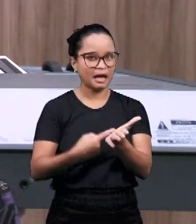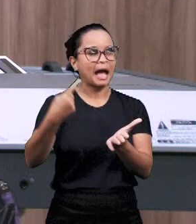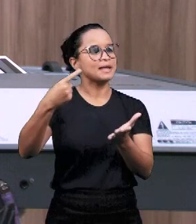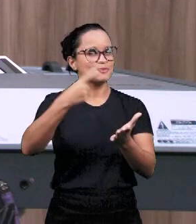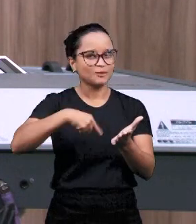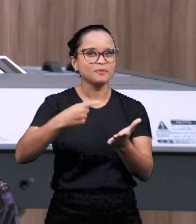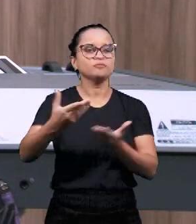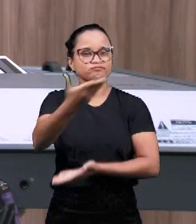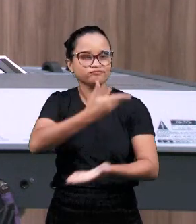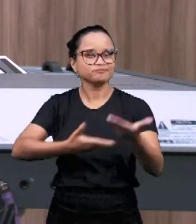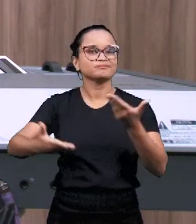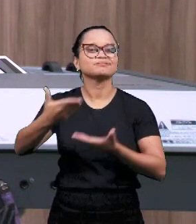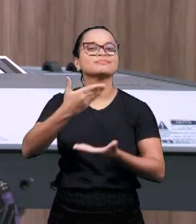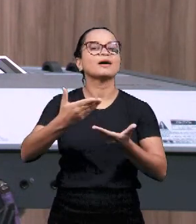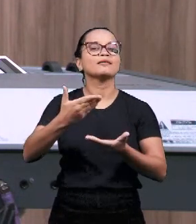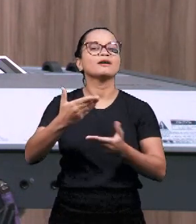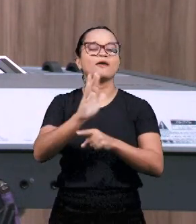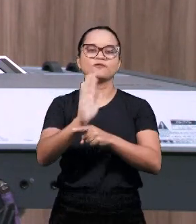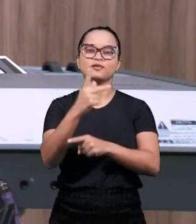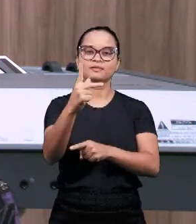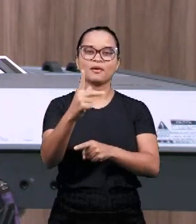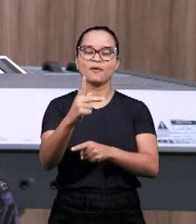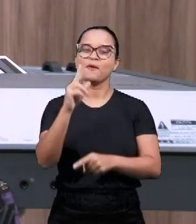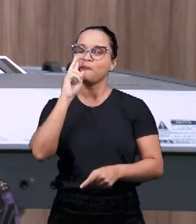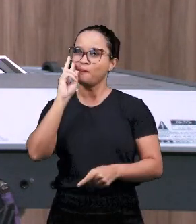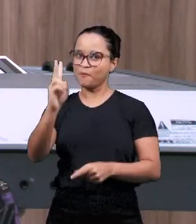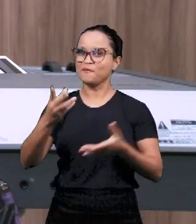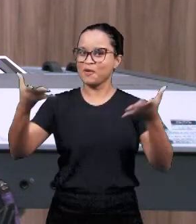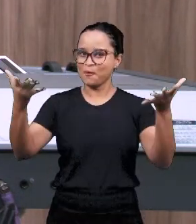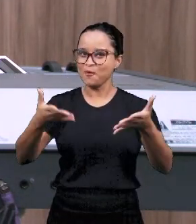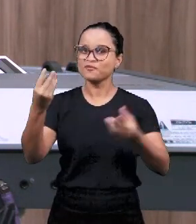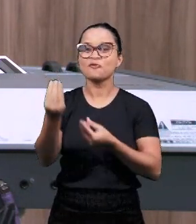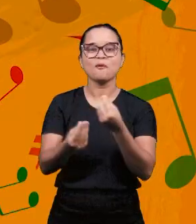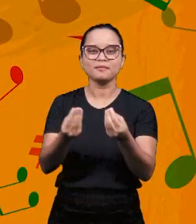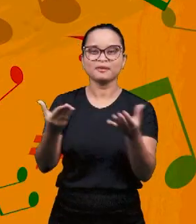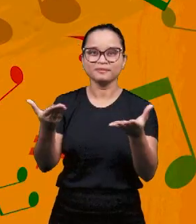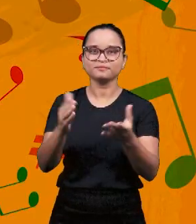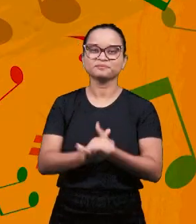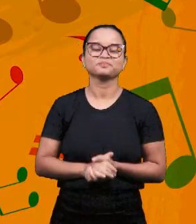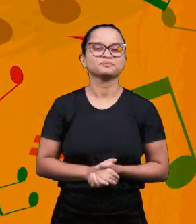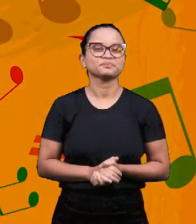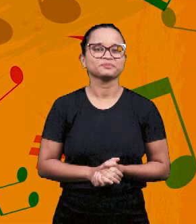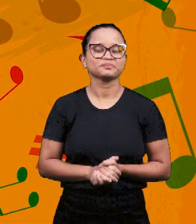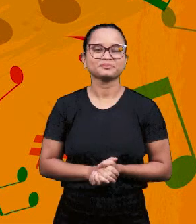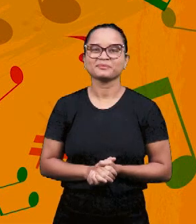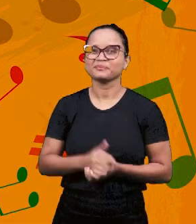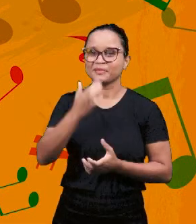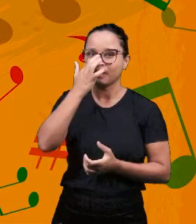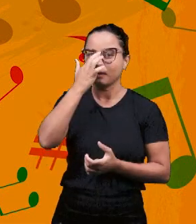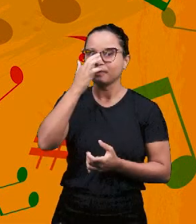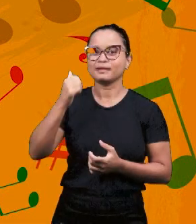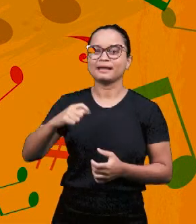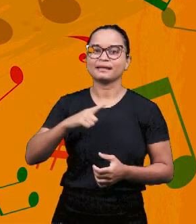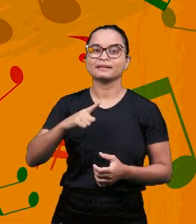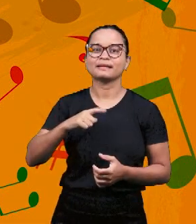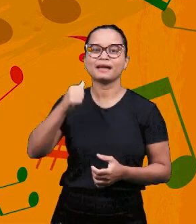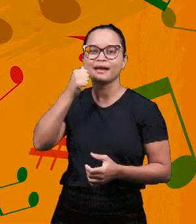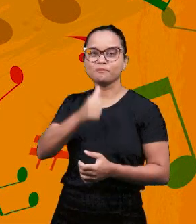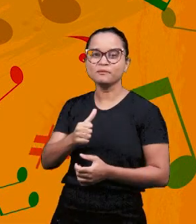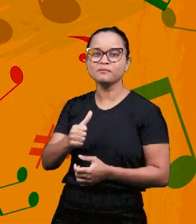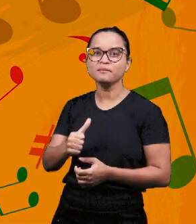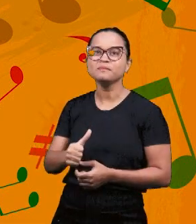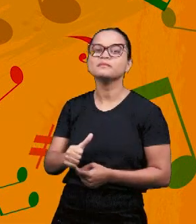nous allons pouvoir partager votre vidéo. Allons regarder les participations d'aujourd'hui. Les